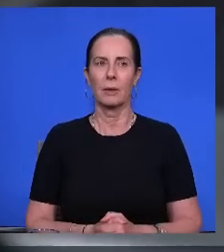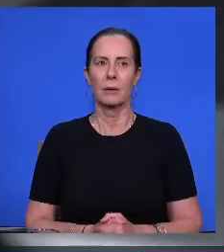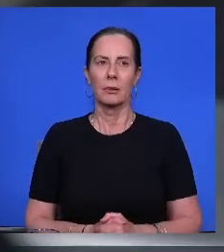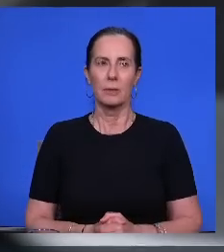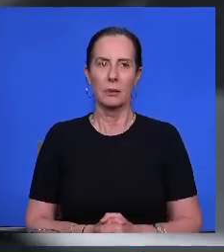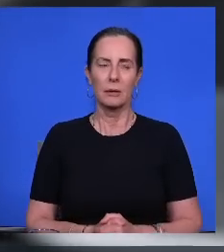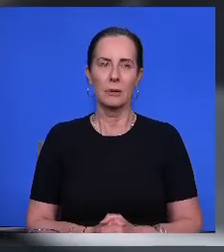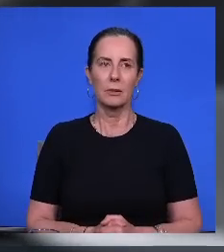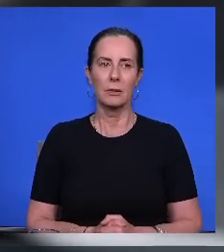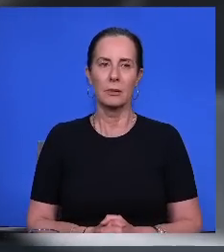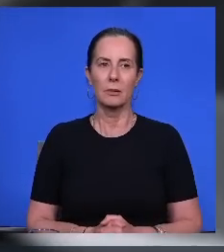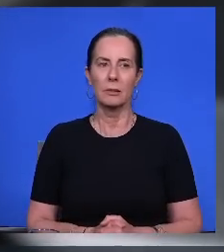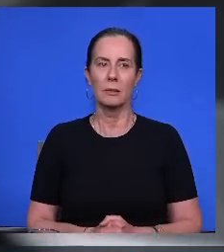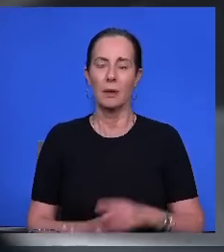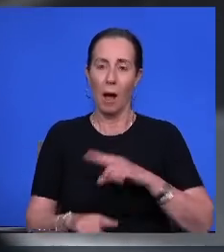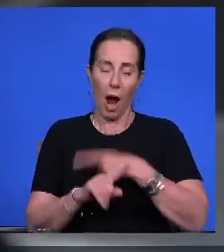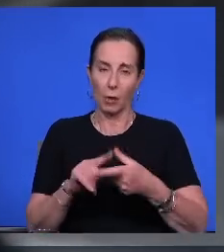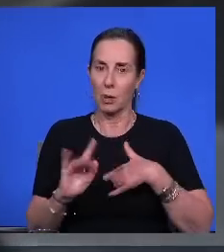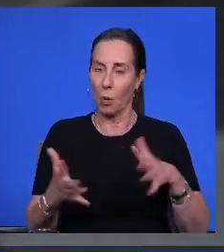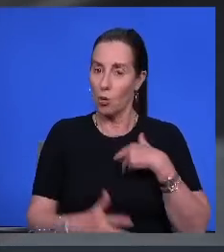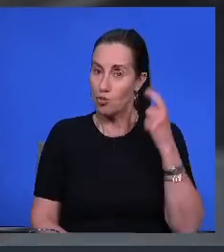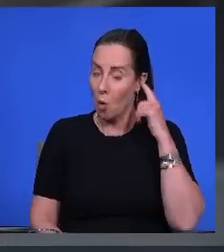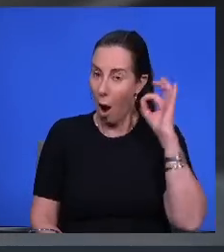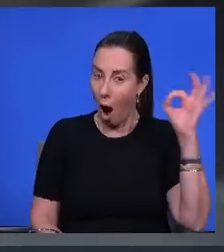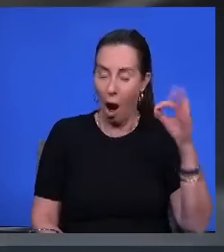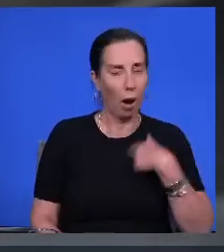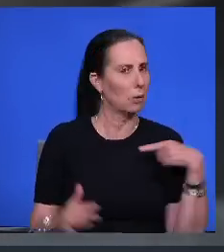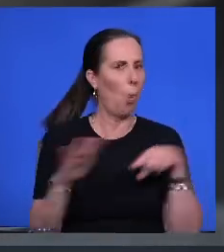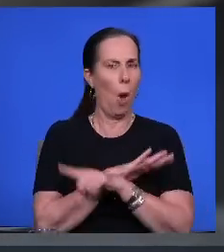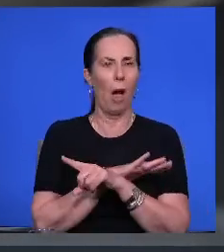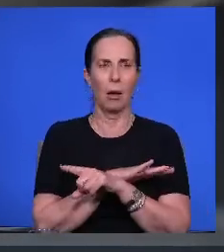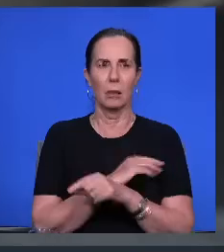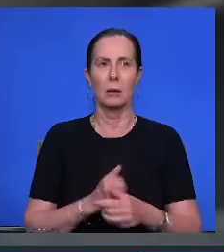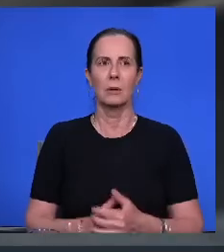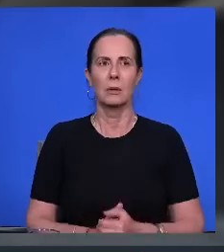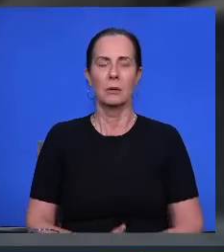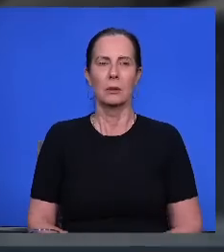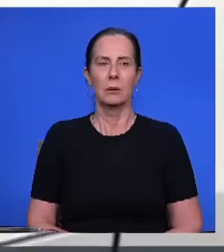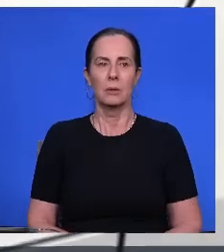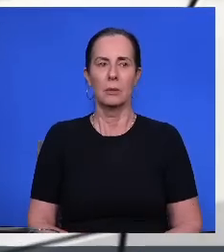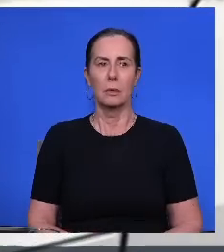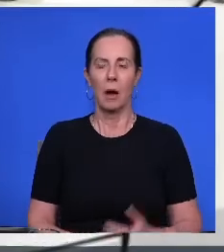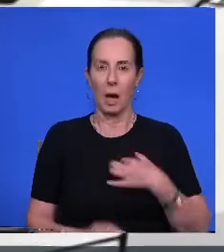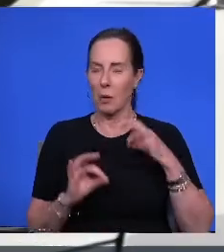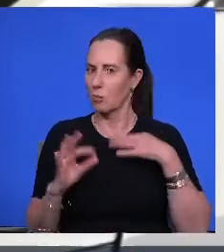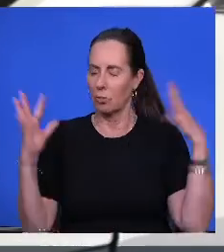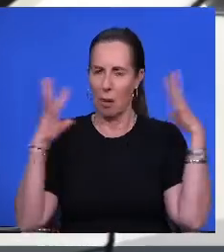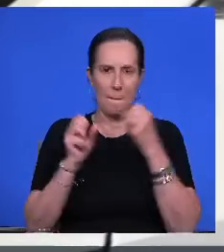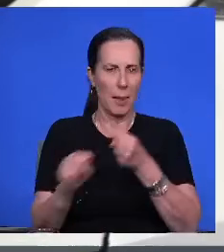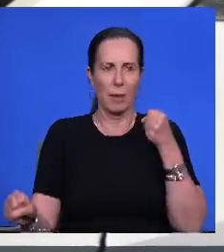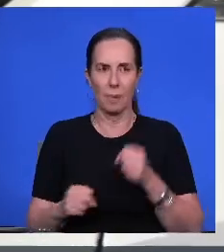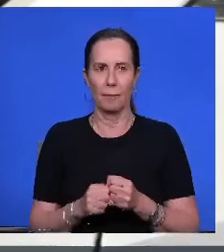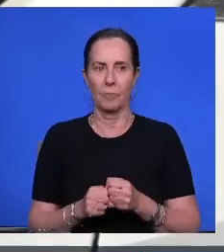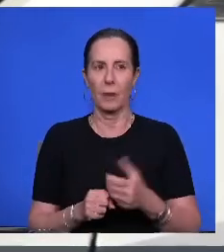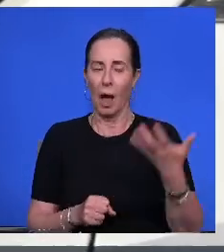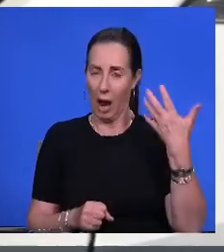עד היום יש לי פחדים, שאני שומע צבע אדום, אני בורח. נוסע לסטרסים. היה לי חבר...